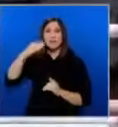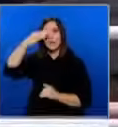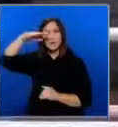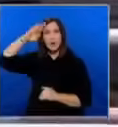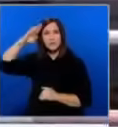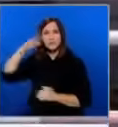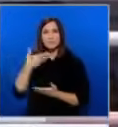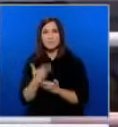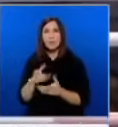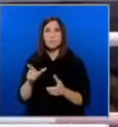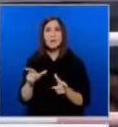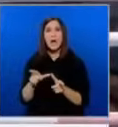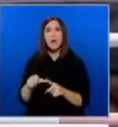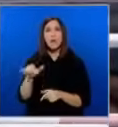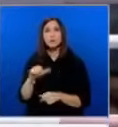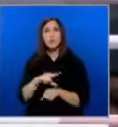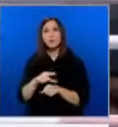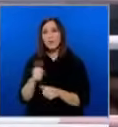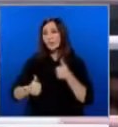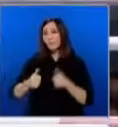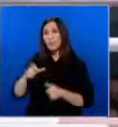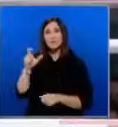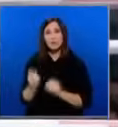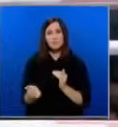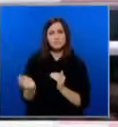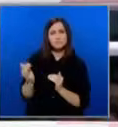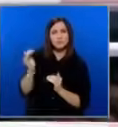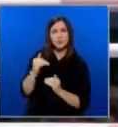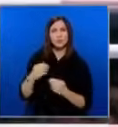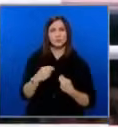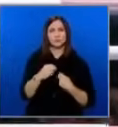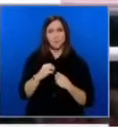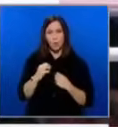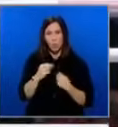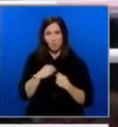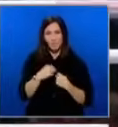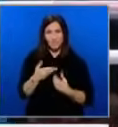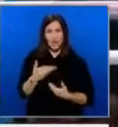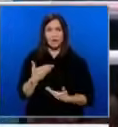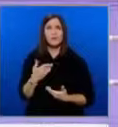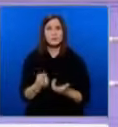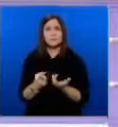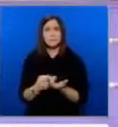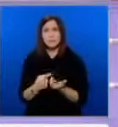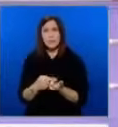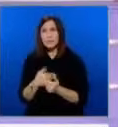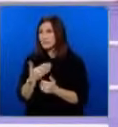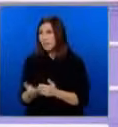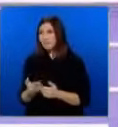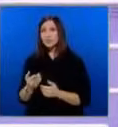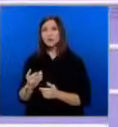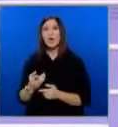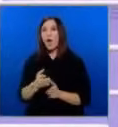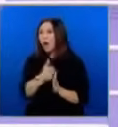представителка Михаела Лош, като в хода на двубоя Светлана трупаше увереност и със всеки следващ рунд играеше все по-добре